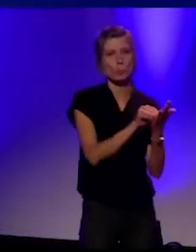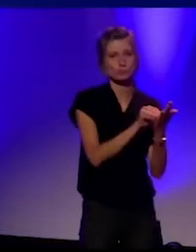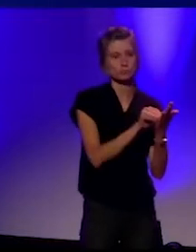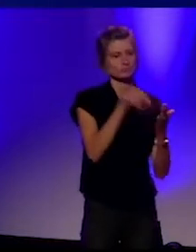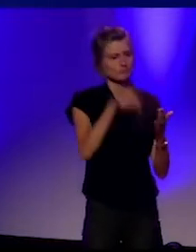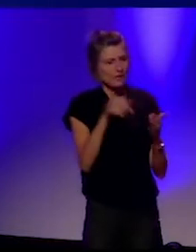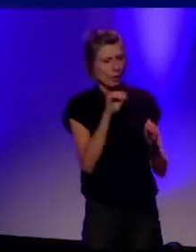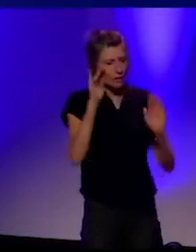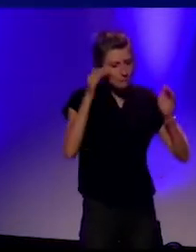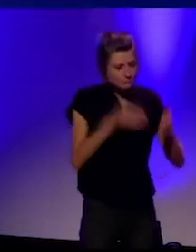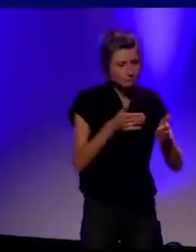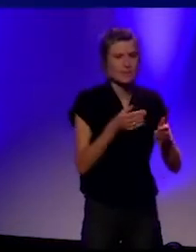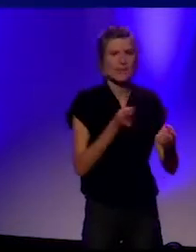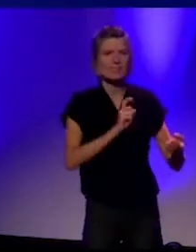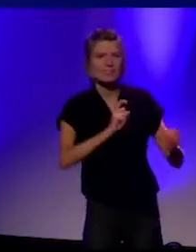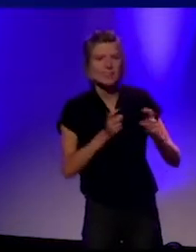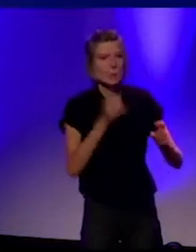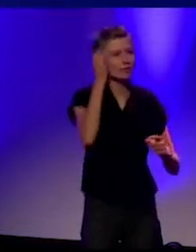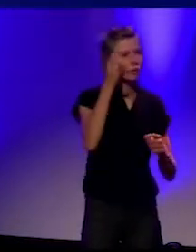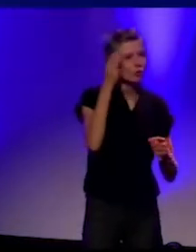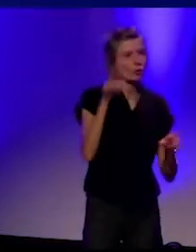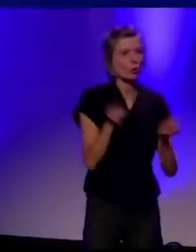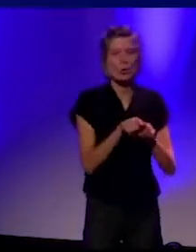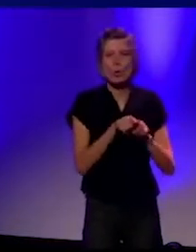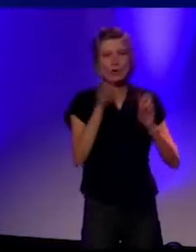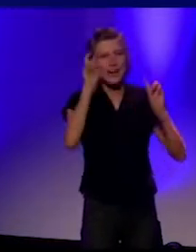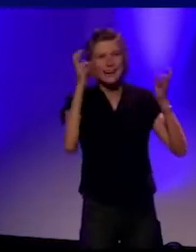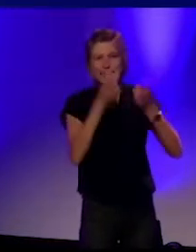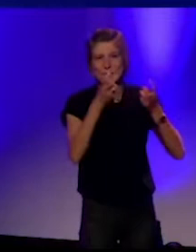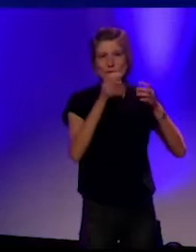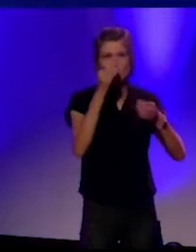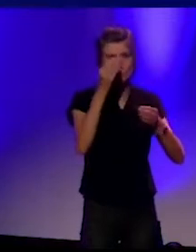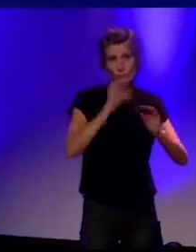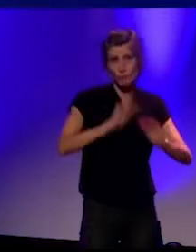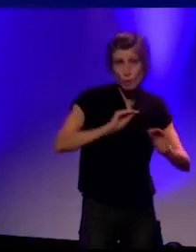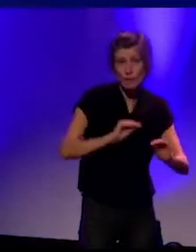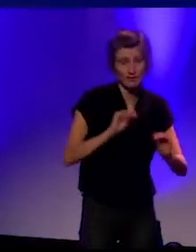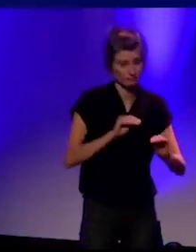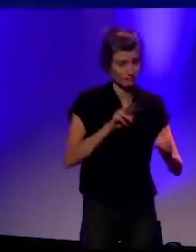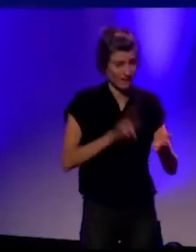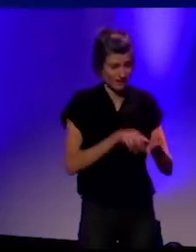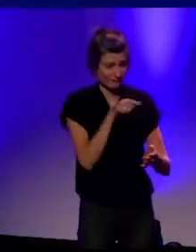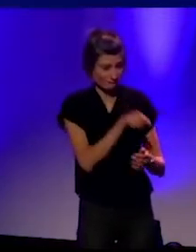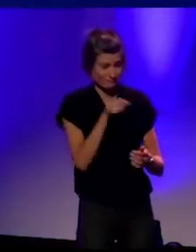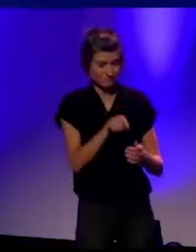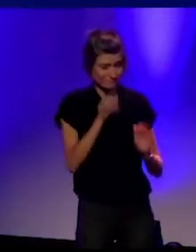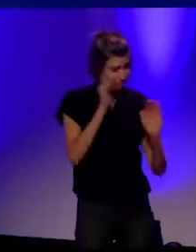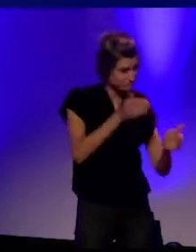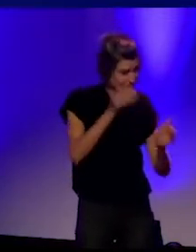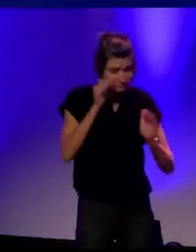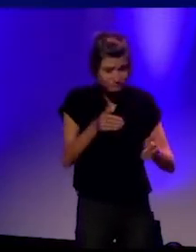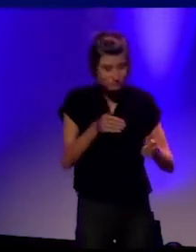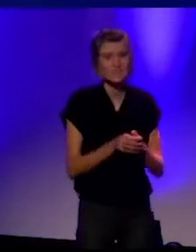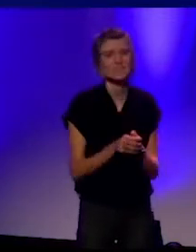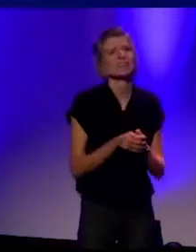over academische vorming geworteld in wetenschappelijk onderzoek als een echte kernopdracht, waar